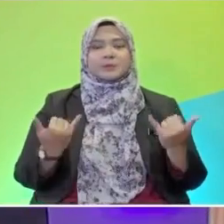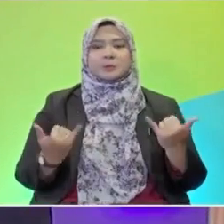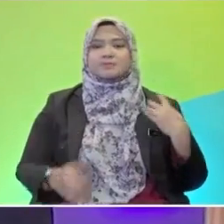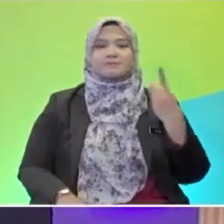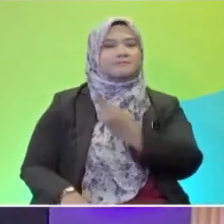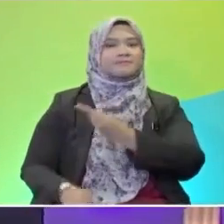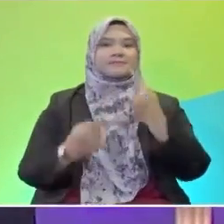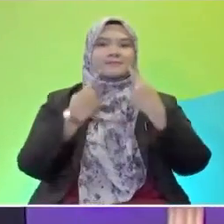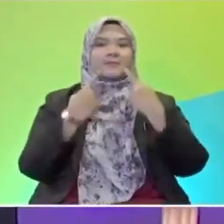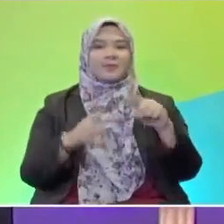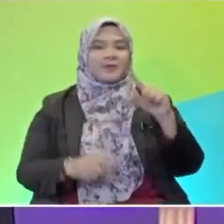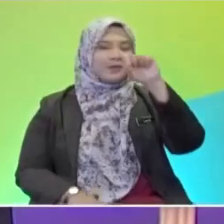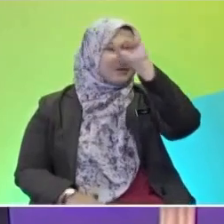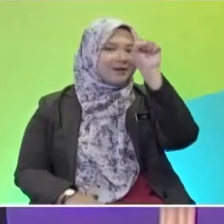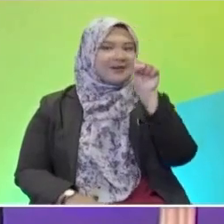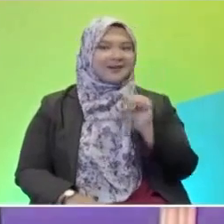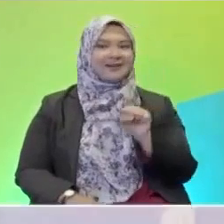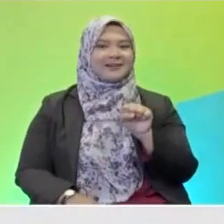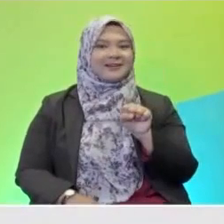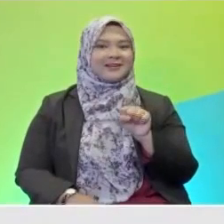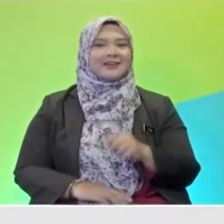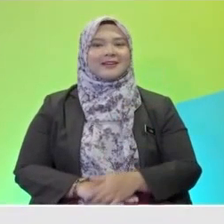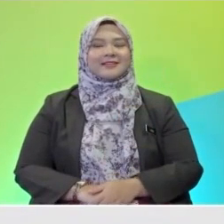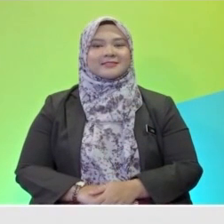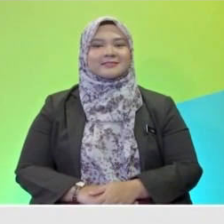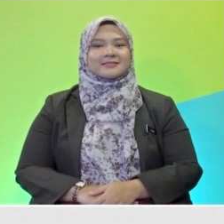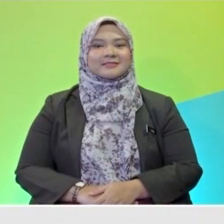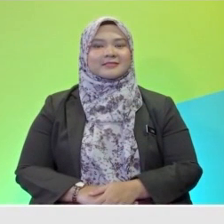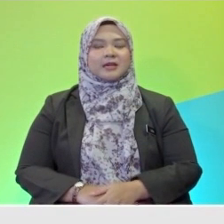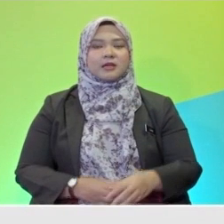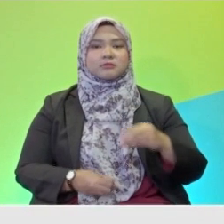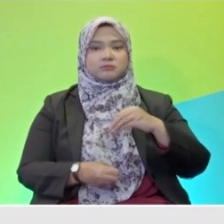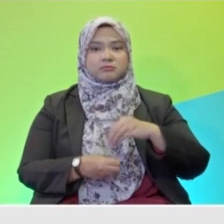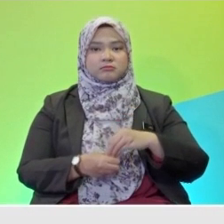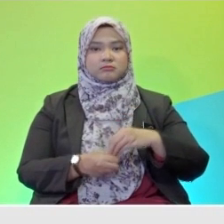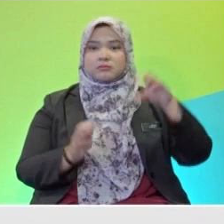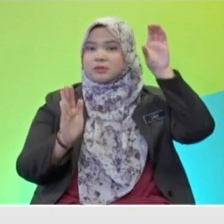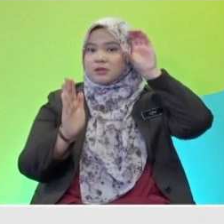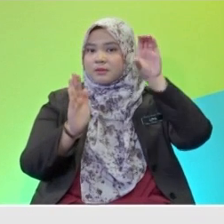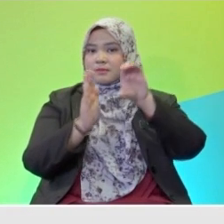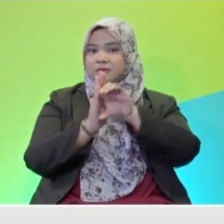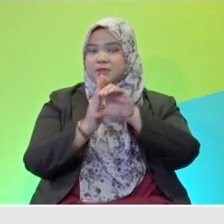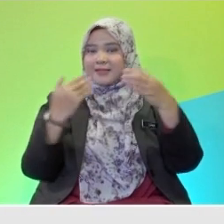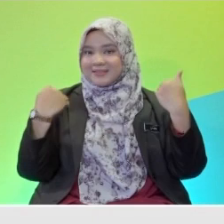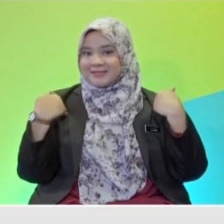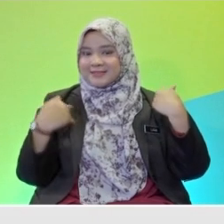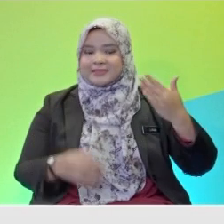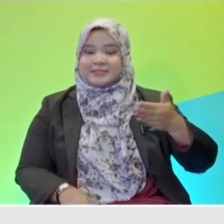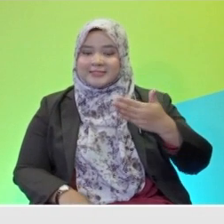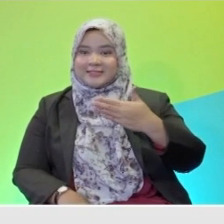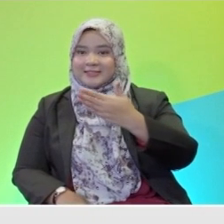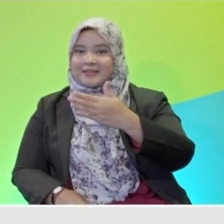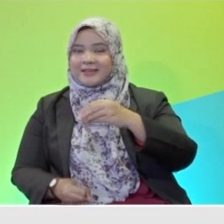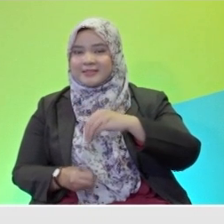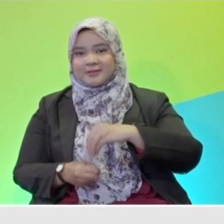dipelajari pada hari ini kenapa ikan di dalam balang itu oke apabila ikan itu dikeluarkan didapati